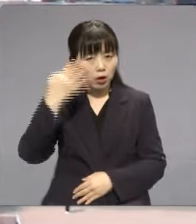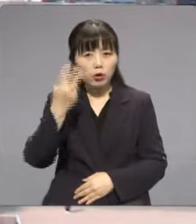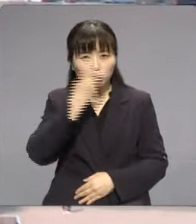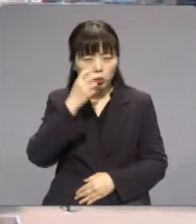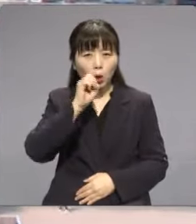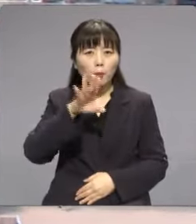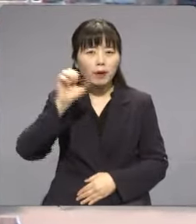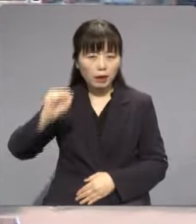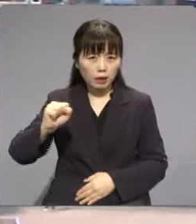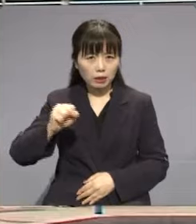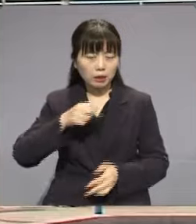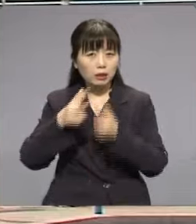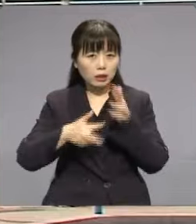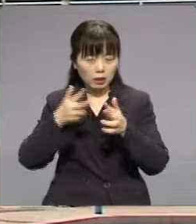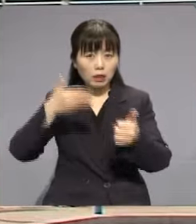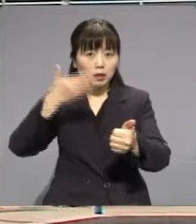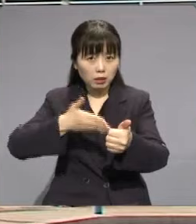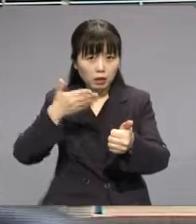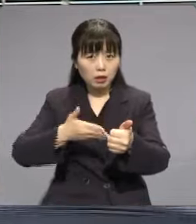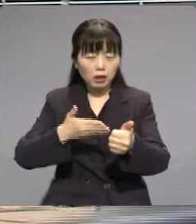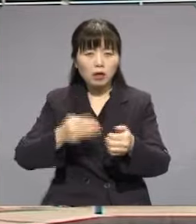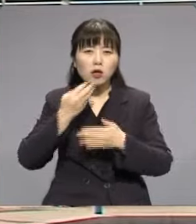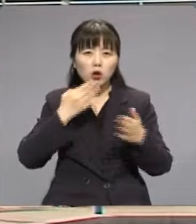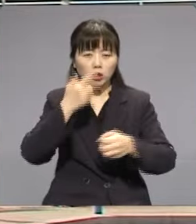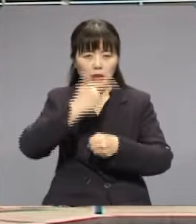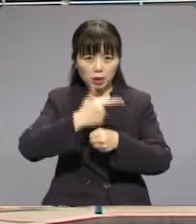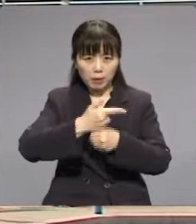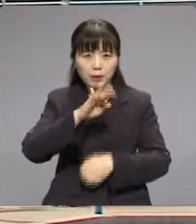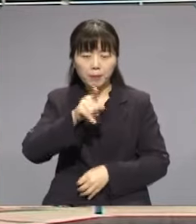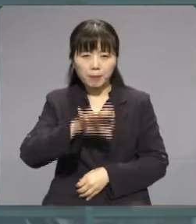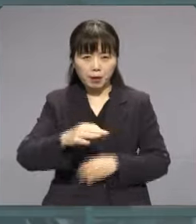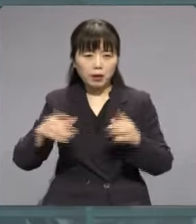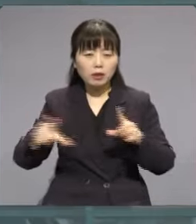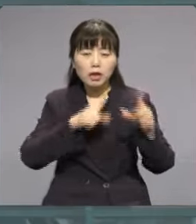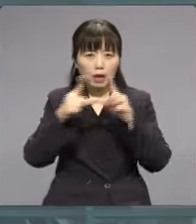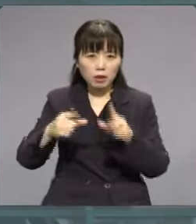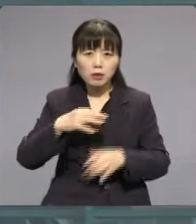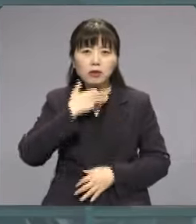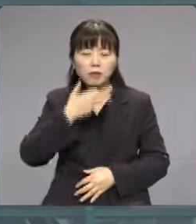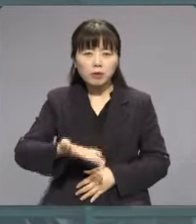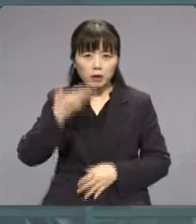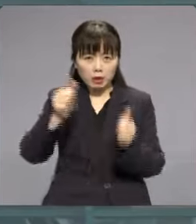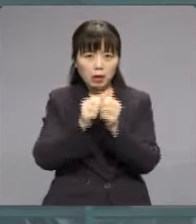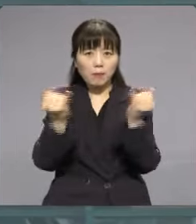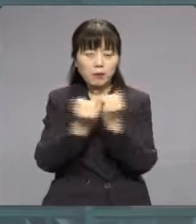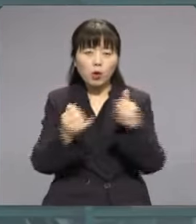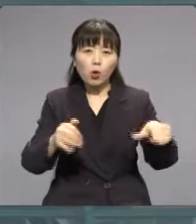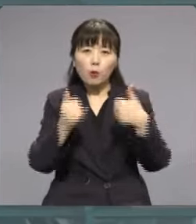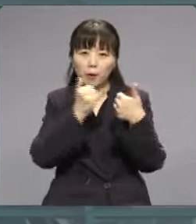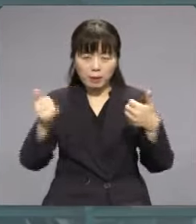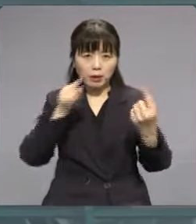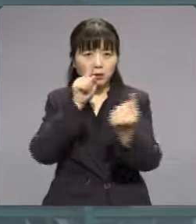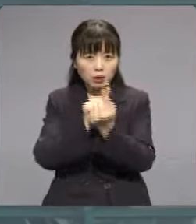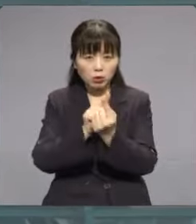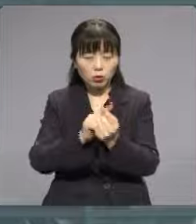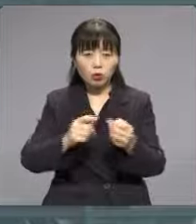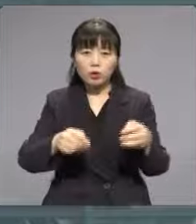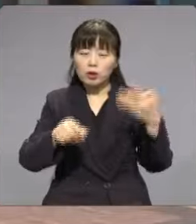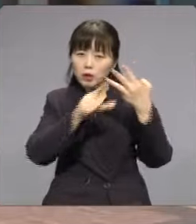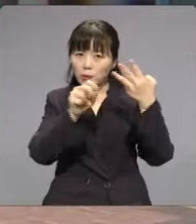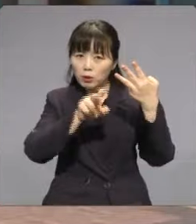OBS 케스 리서치에 의뢰해 경기 남양 주병에 거주하는 8세 이상 남녀 500명을 대상으로 지난